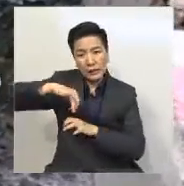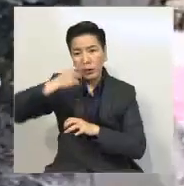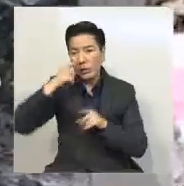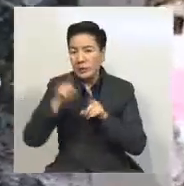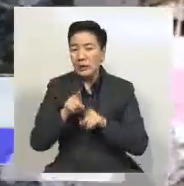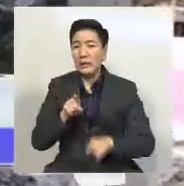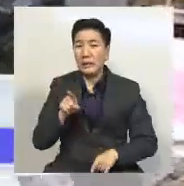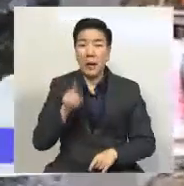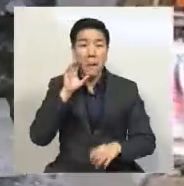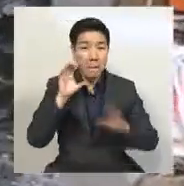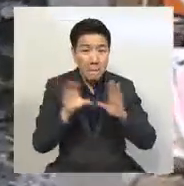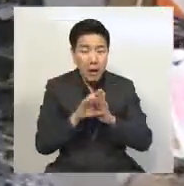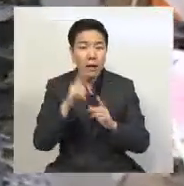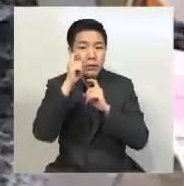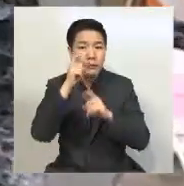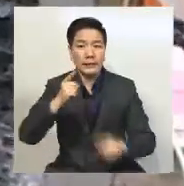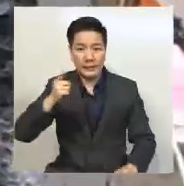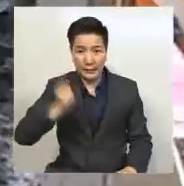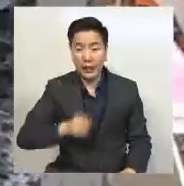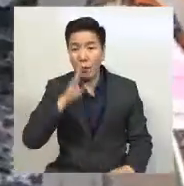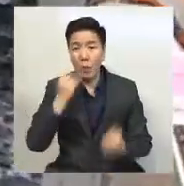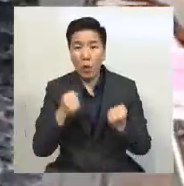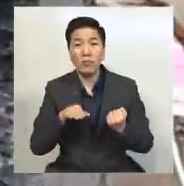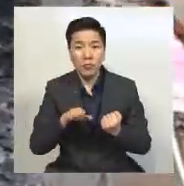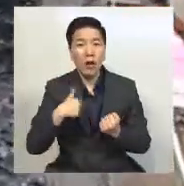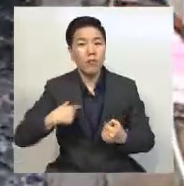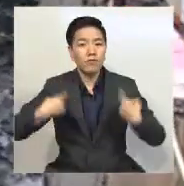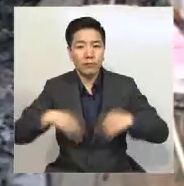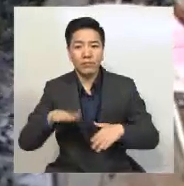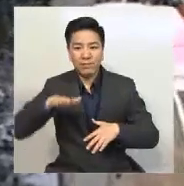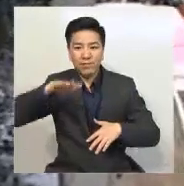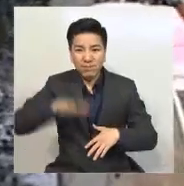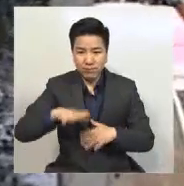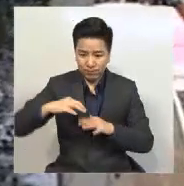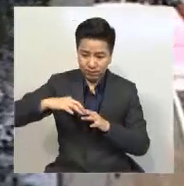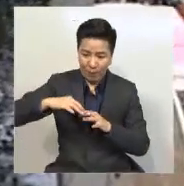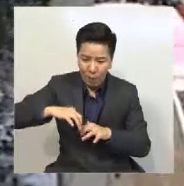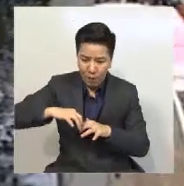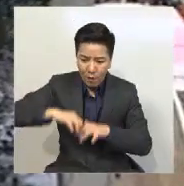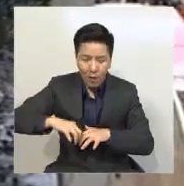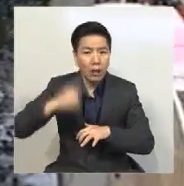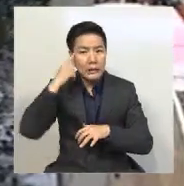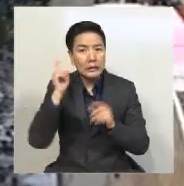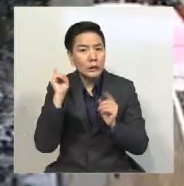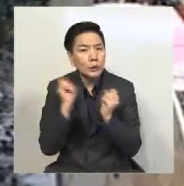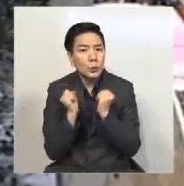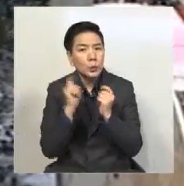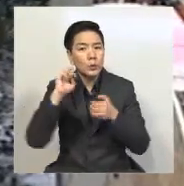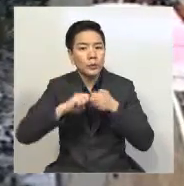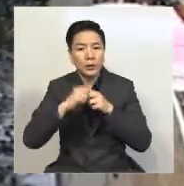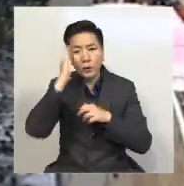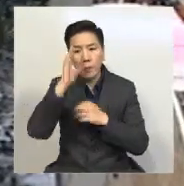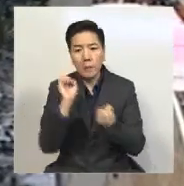ข้างที่จะดูว่ามีอันตรายแน่นอนครับถ้าหากรถใหญ่วิ่งผ่านน้ำหนักจะกดทับมากยิ่งขึ้นทำให้อาจจะมีปัญหาในภายหลังได้นะ